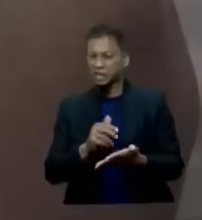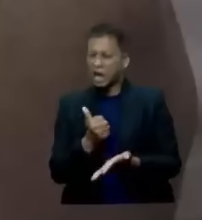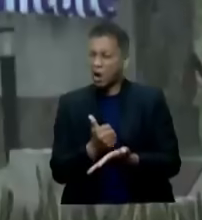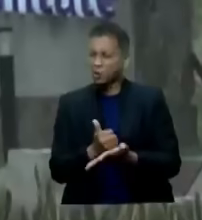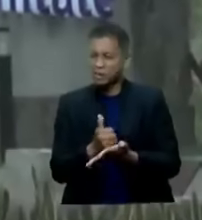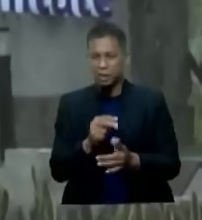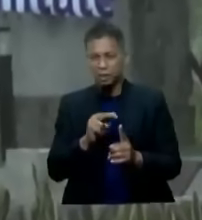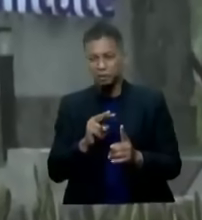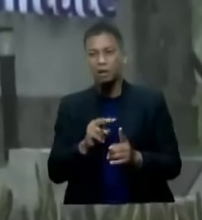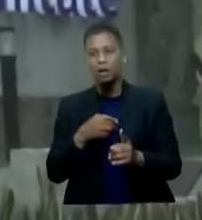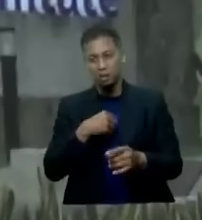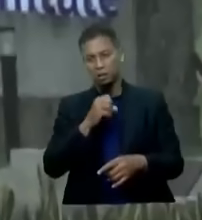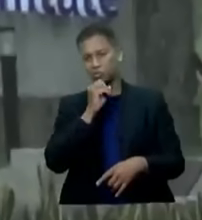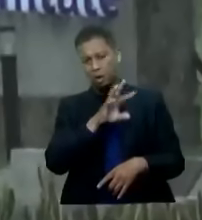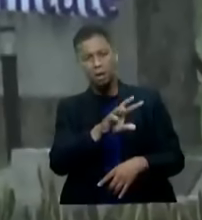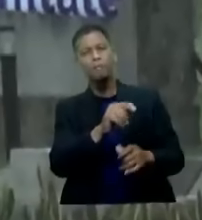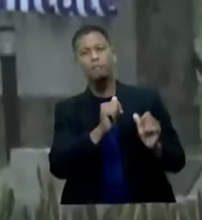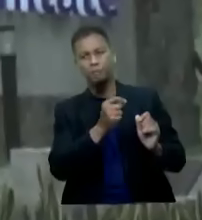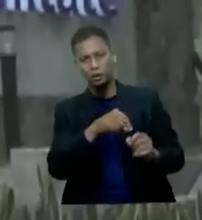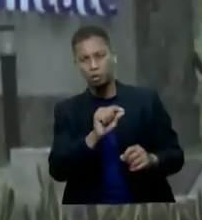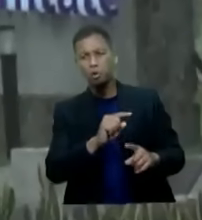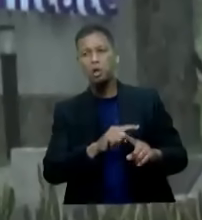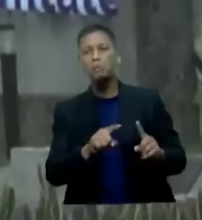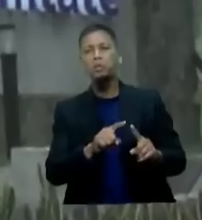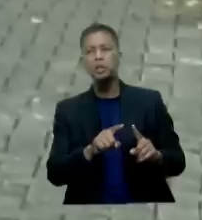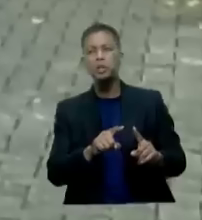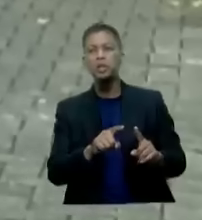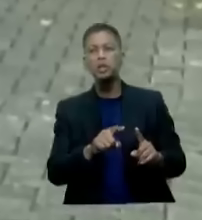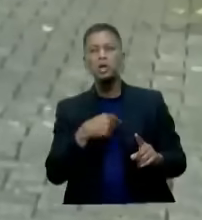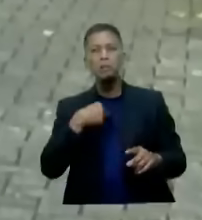kebenaran, bukan atas dasar subjektif terhadap salah satu paslon